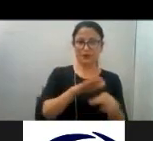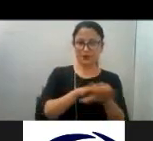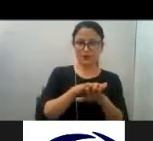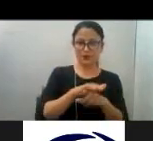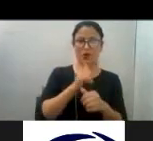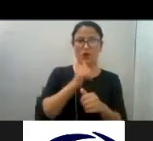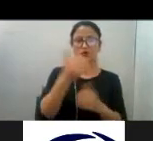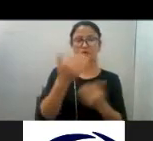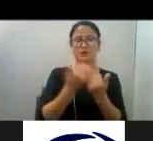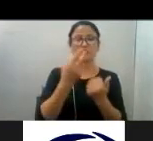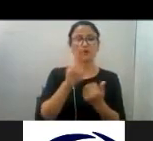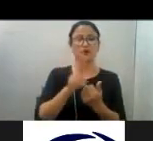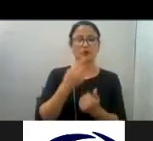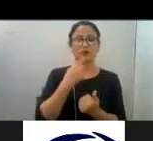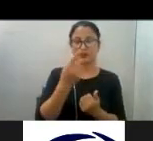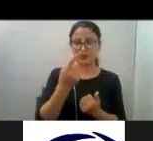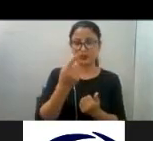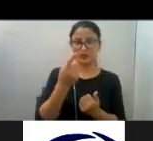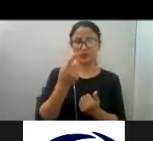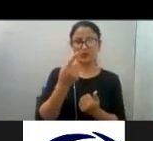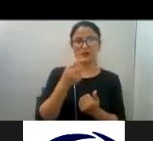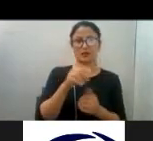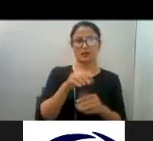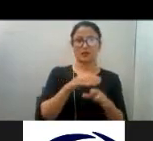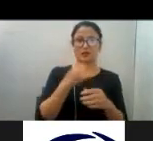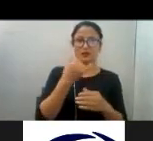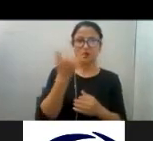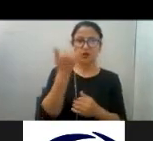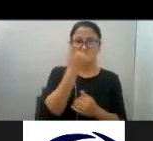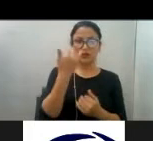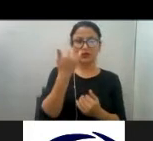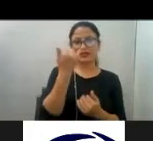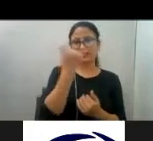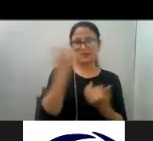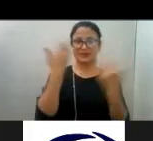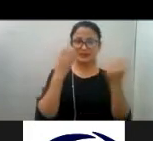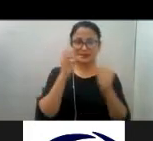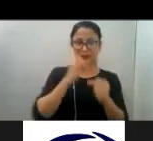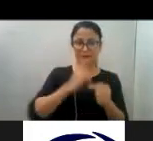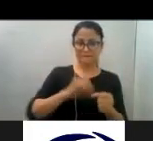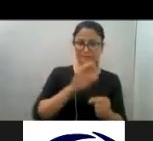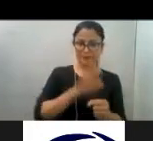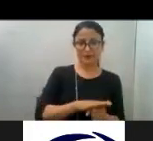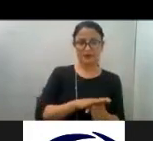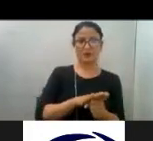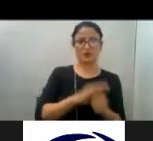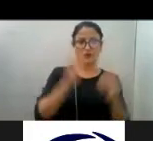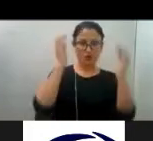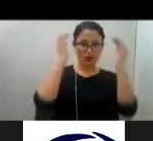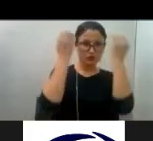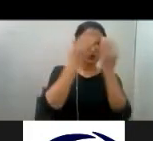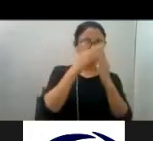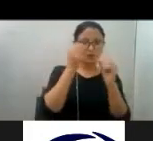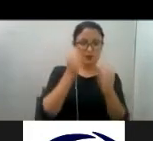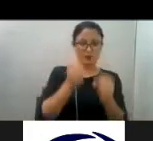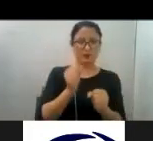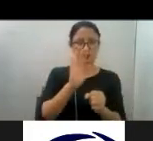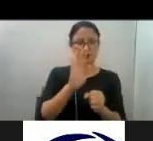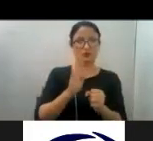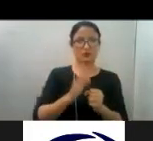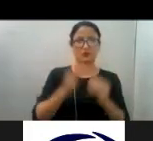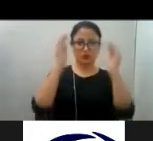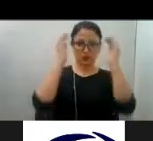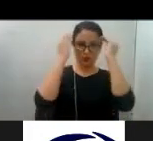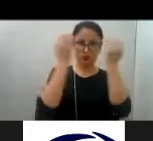लिएका थियौँ भने कतिपय लैङ्गिक हिंसा पीडितहरू अब ओसिएमसीबाट सेफ हाउसमा जहाँ गएर बस्नु भएको छ सेफ हाउसमा